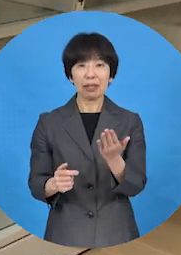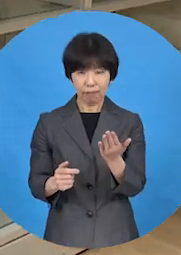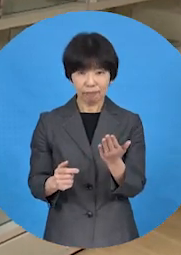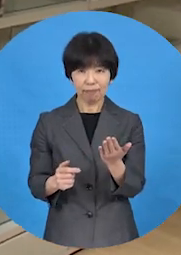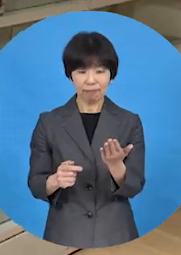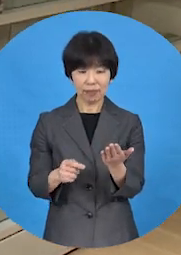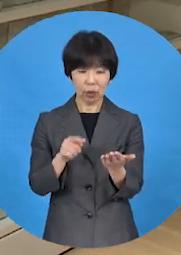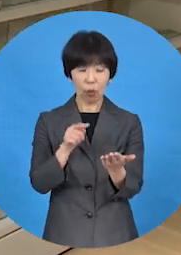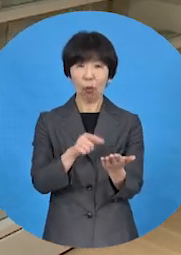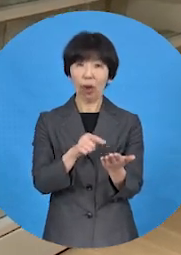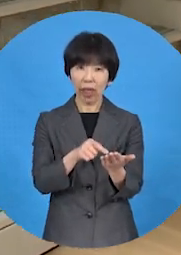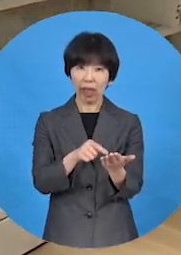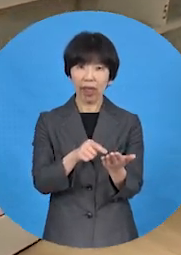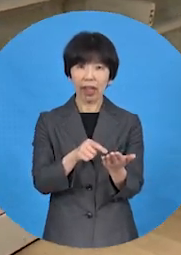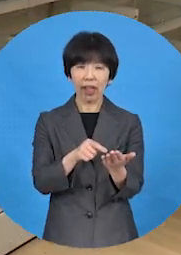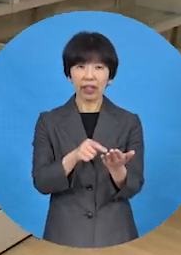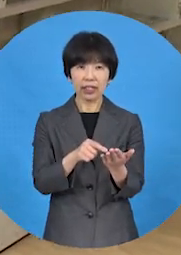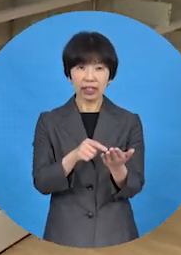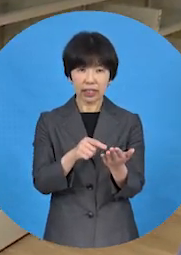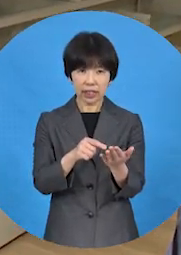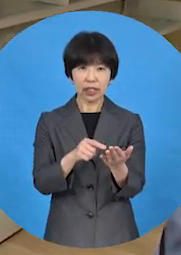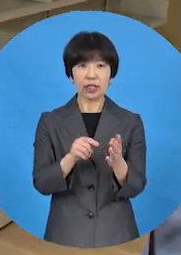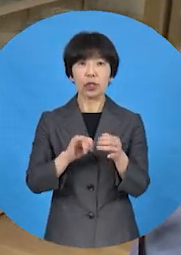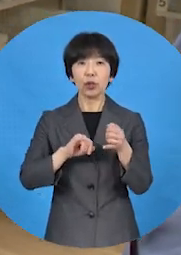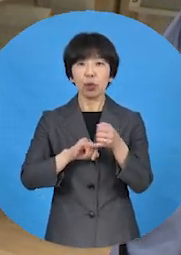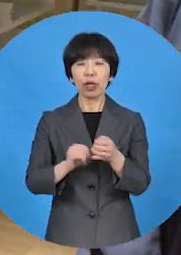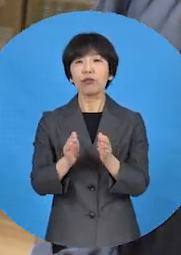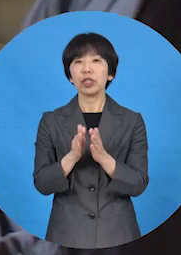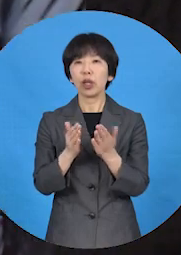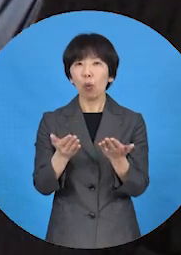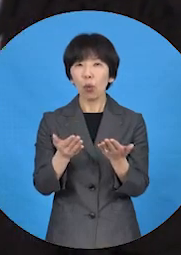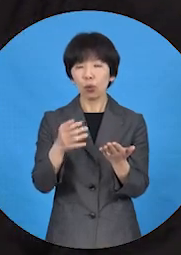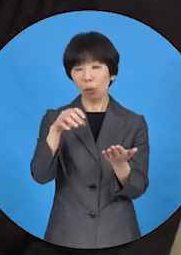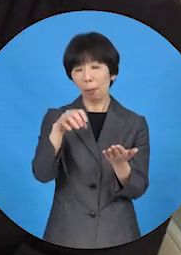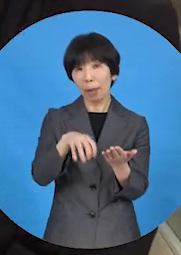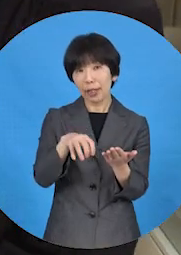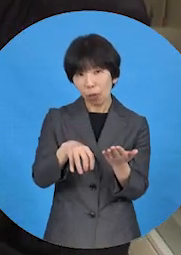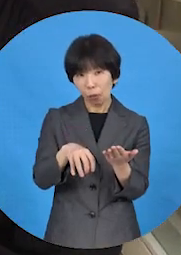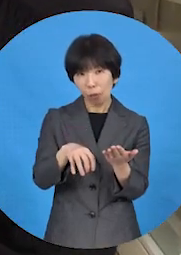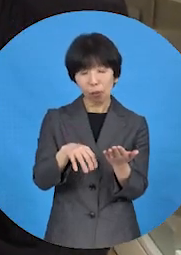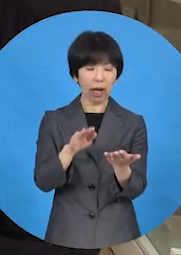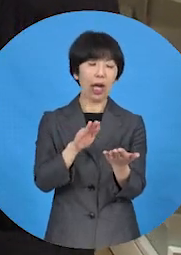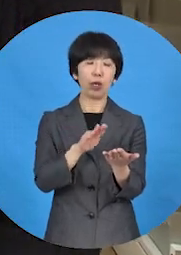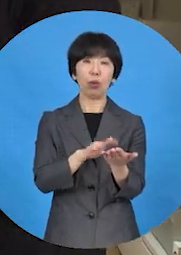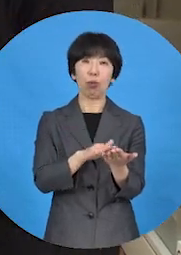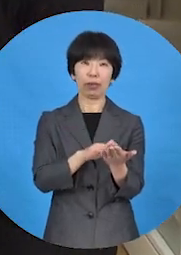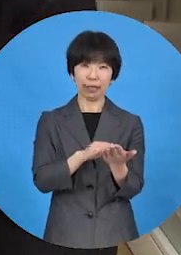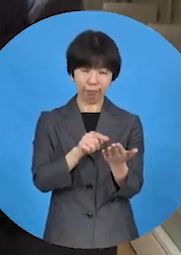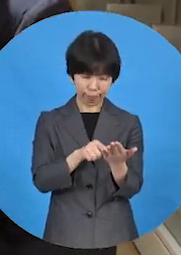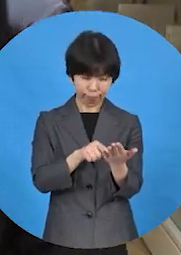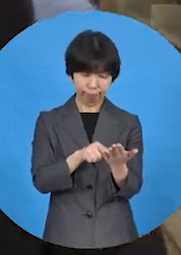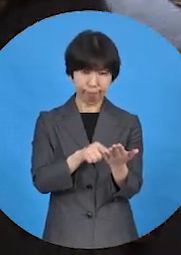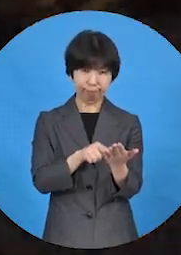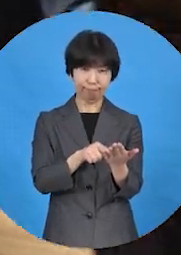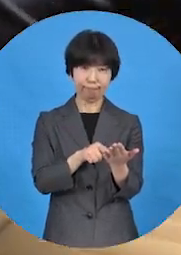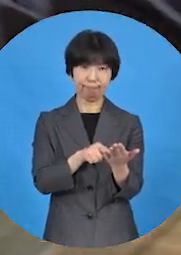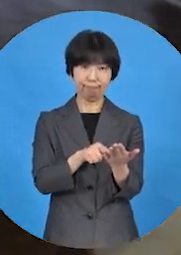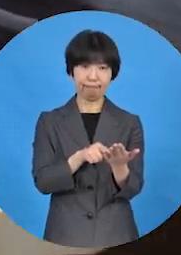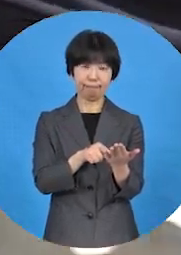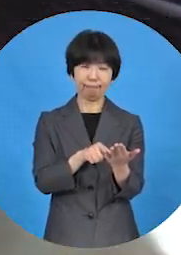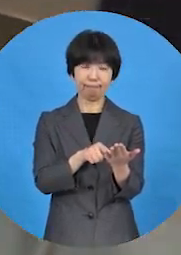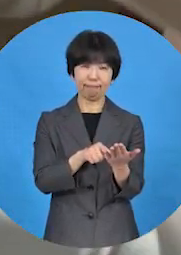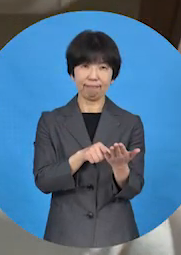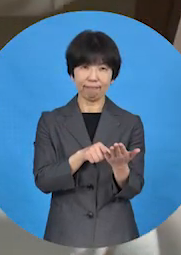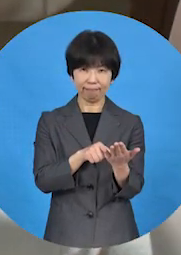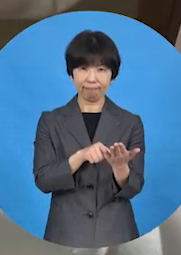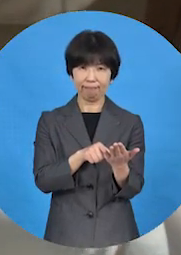介をします、はい、そうすると事前に予約していた図書資料が紹介されますので、 はい、ここに、 はい、